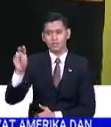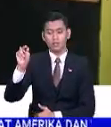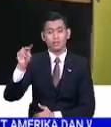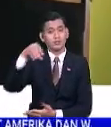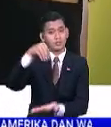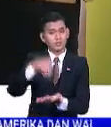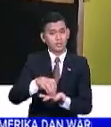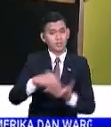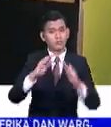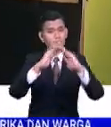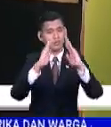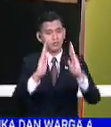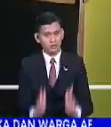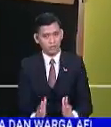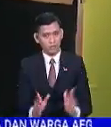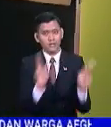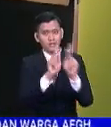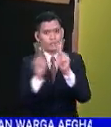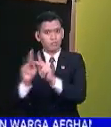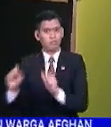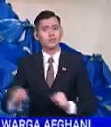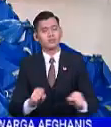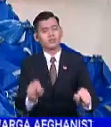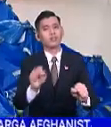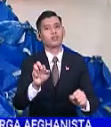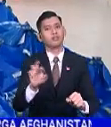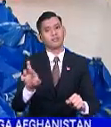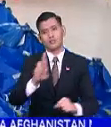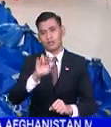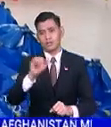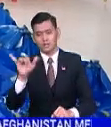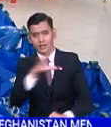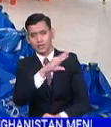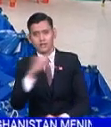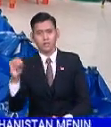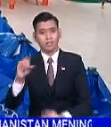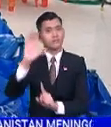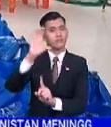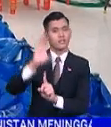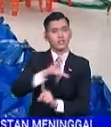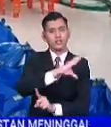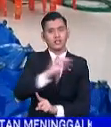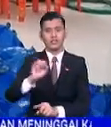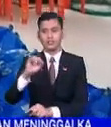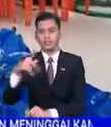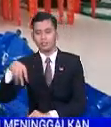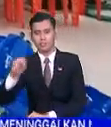Balai Raya Kampung Sungai Raya Batu Sembilan Ceras dan Balai Raya Kampung Simpang Balak.